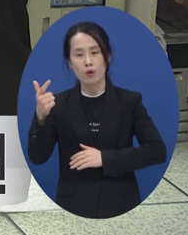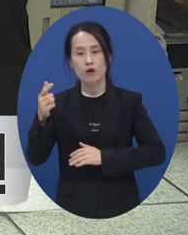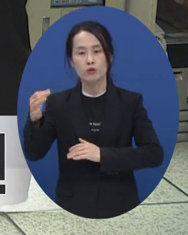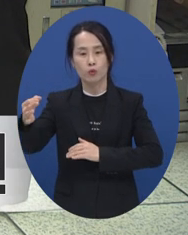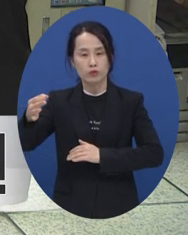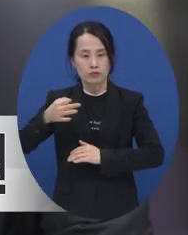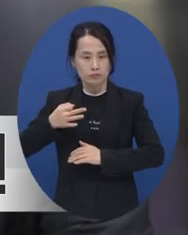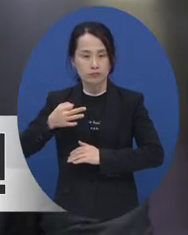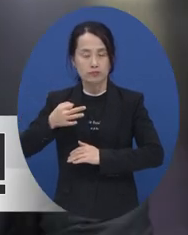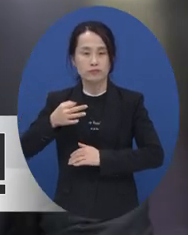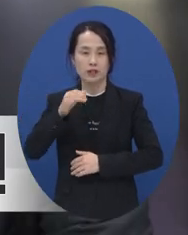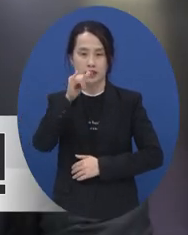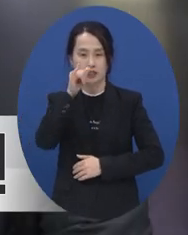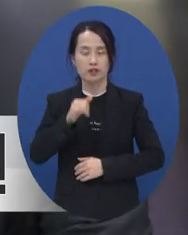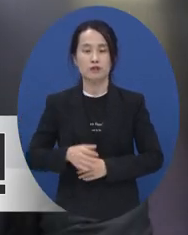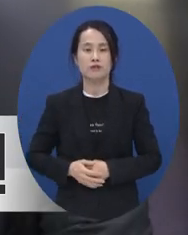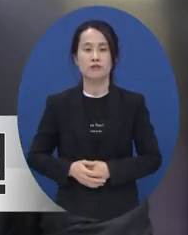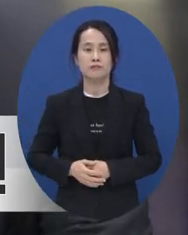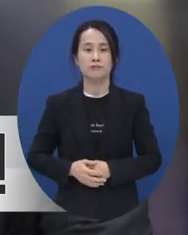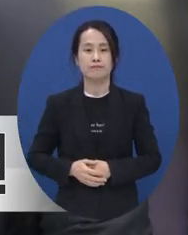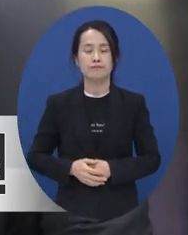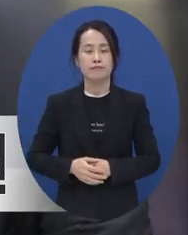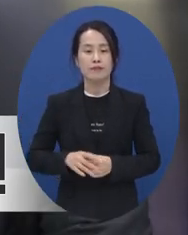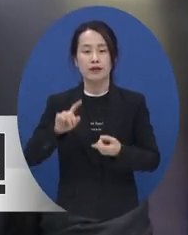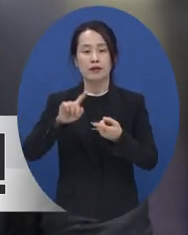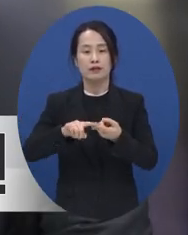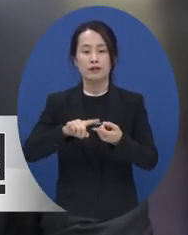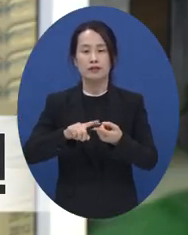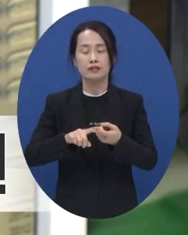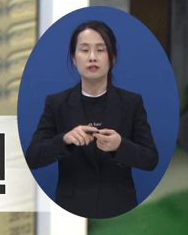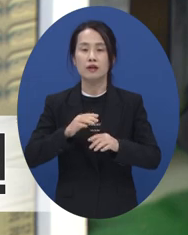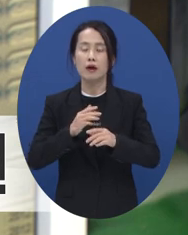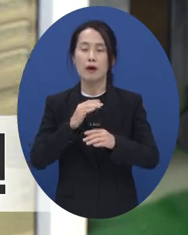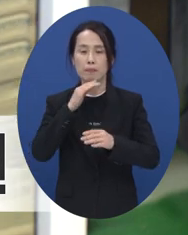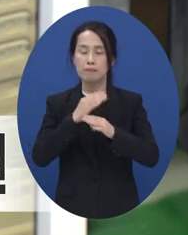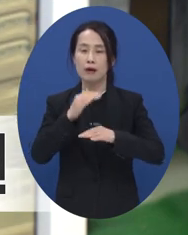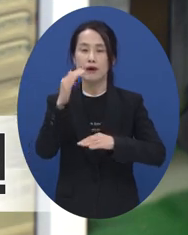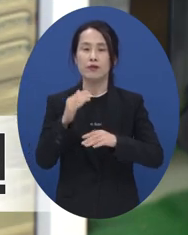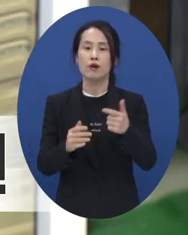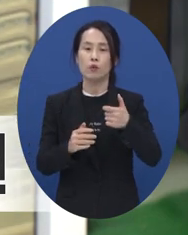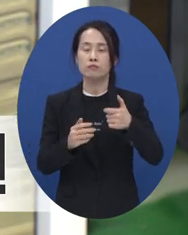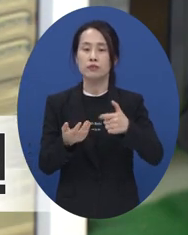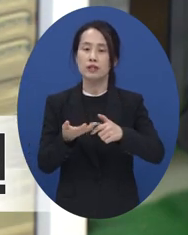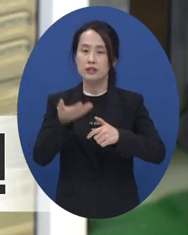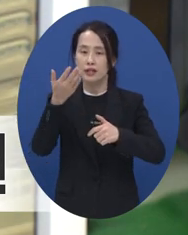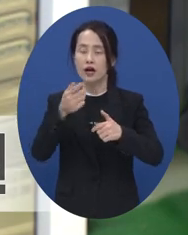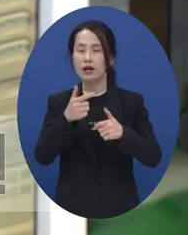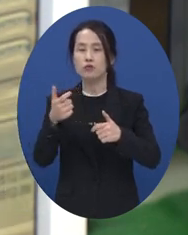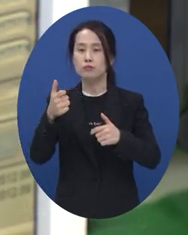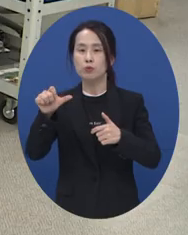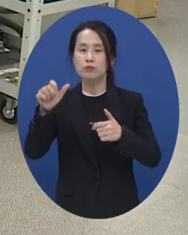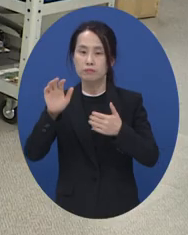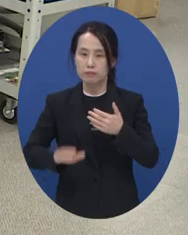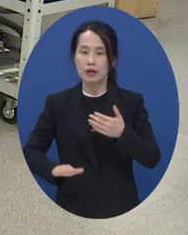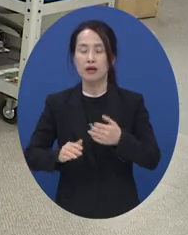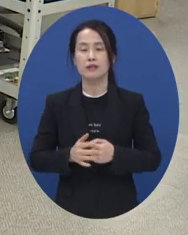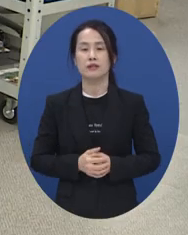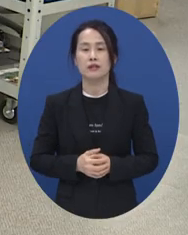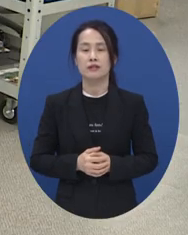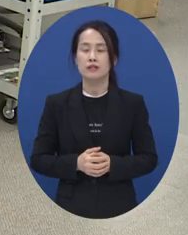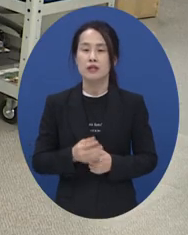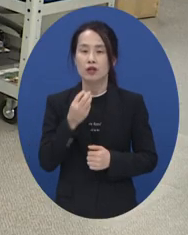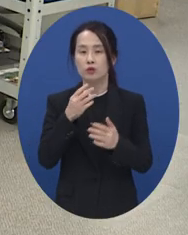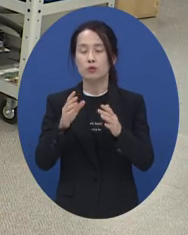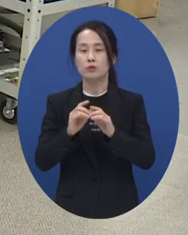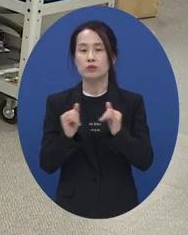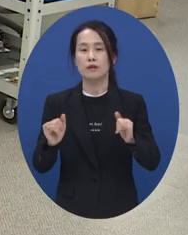기업에는 최대 6개월치의 고용장려금을 지원하는 방식입니다. 대상은 만 50세 이상 65세 미만의 베이비 부머